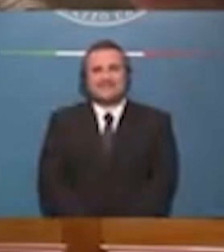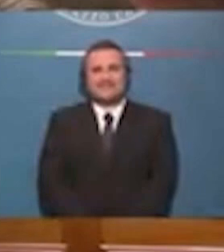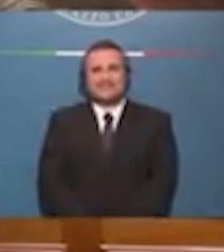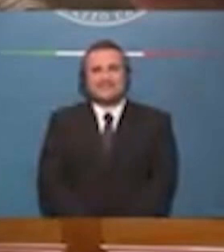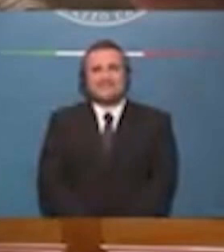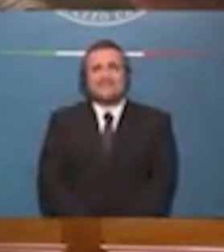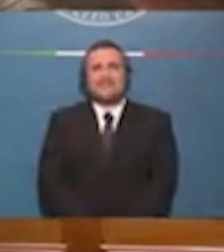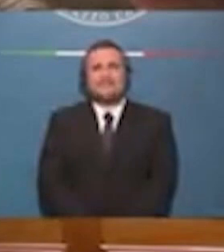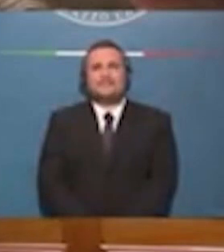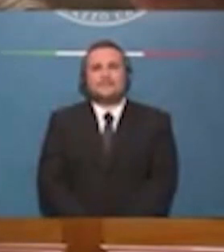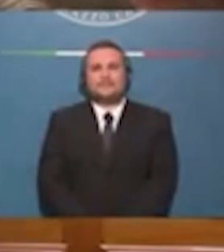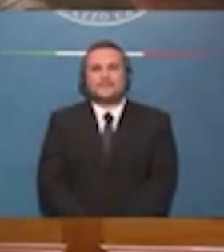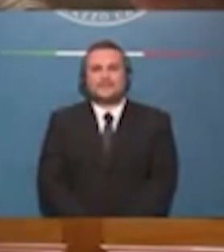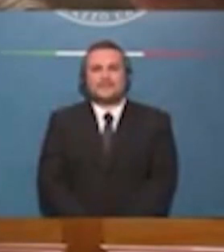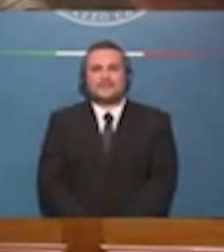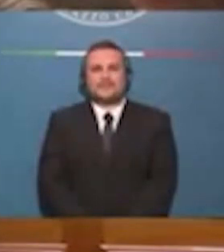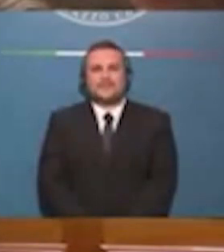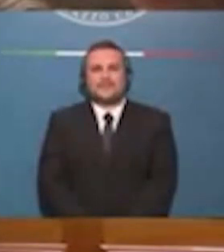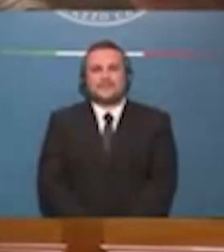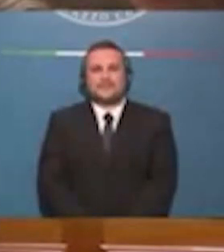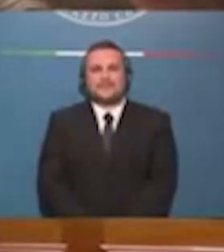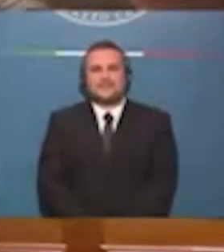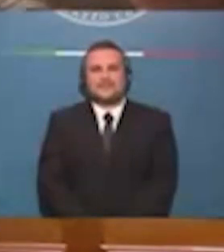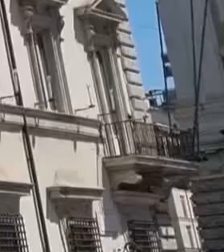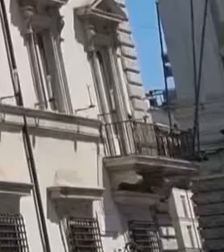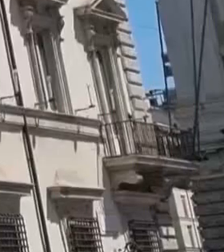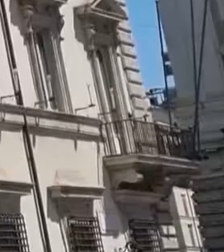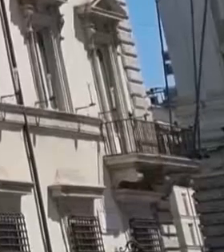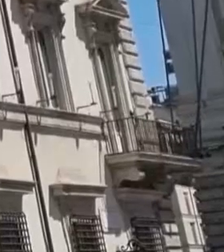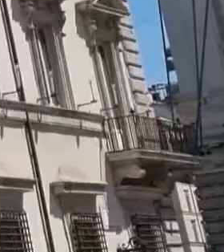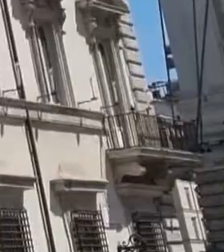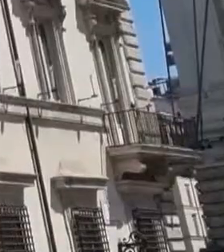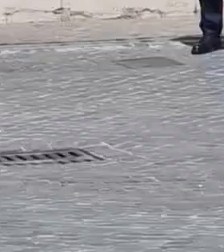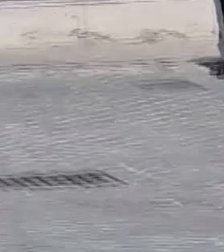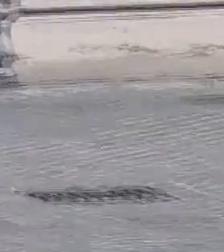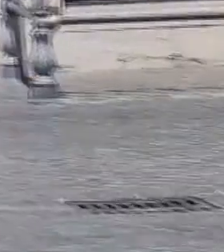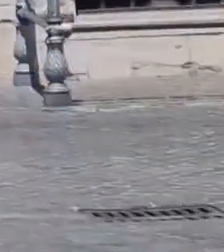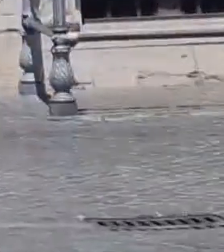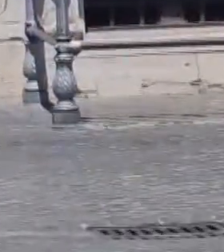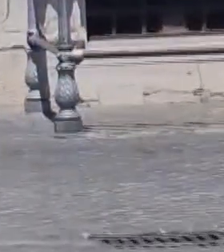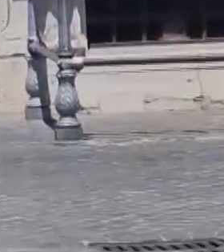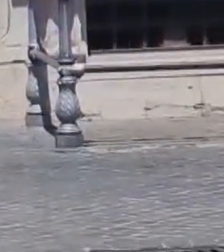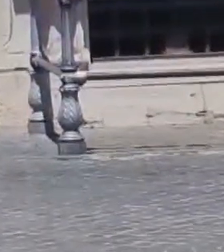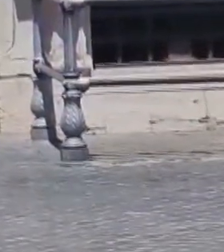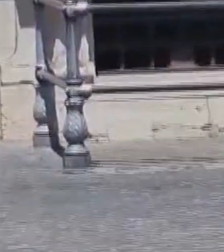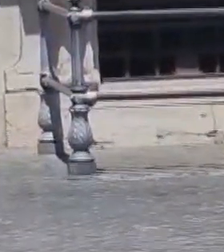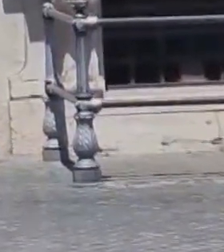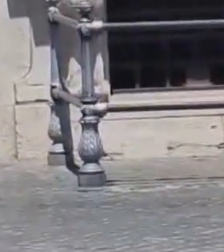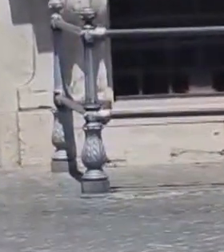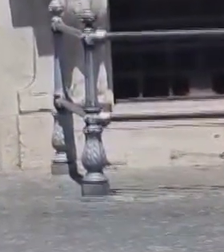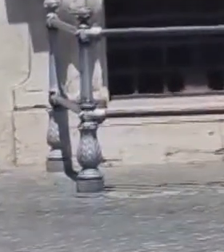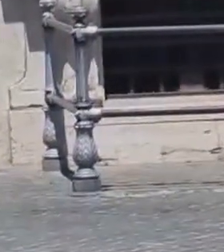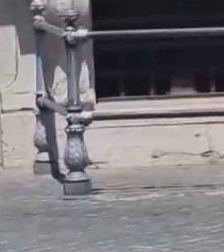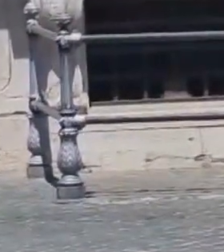nostra sicurezza collettiva, dice. Dopo il faccia a faccia a Palazzo Chigi, Sanna Marin ha avuto un pranzo di lavoro